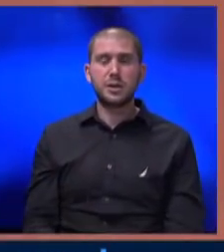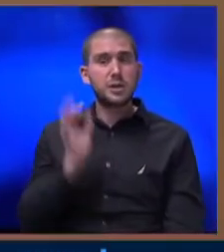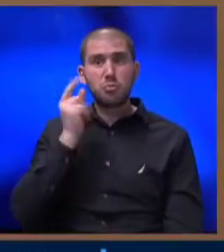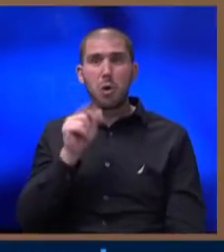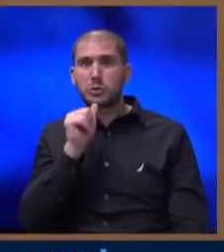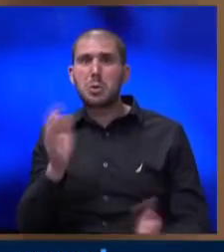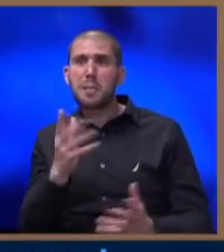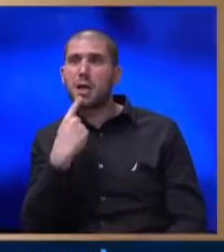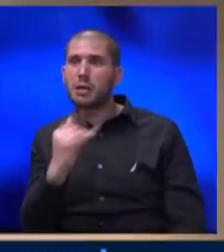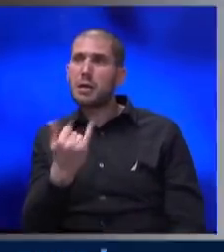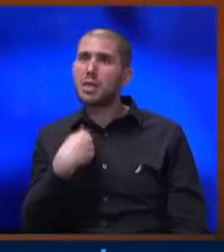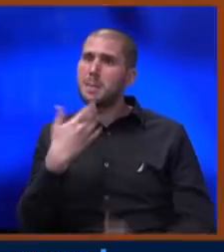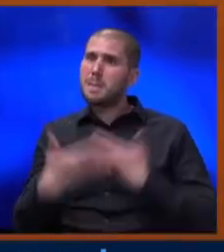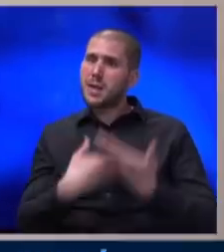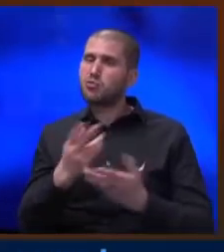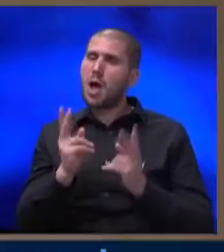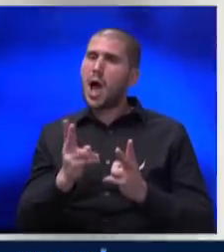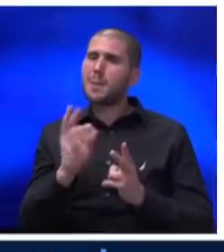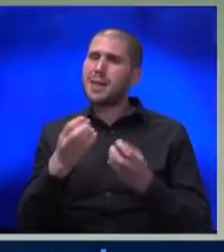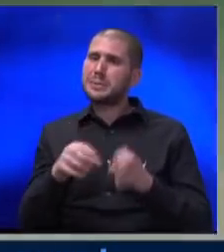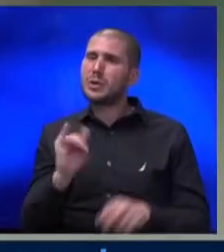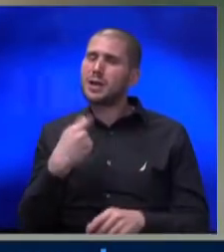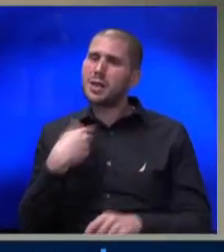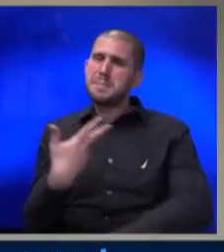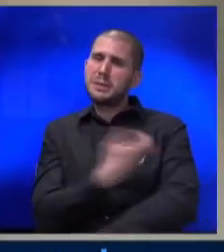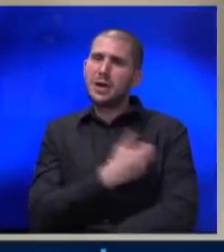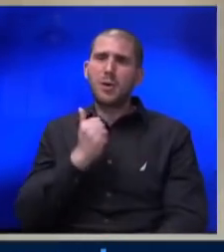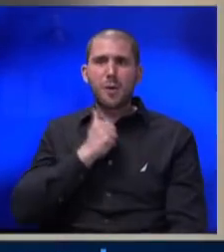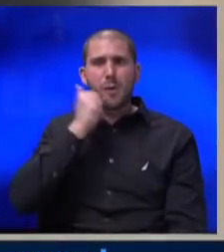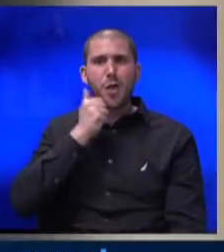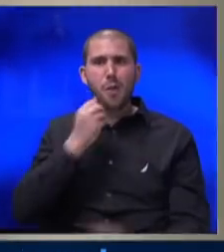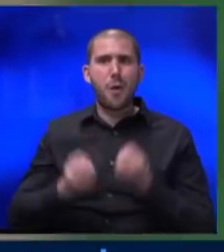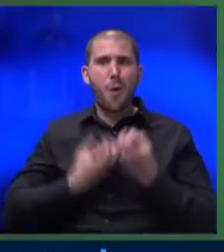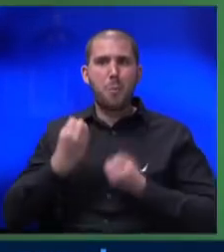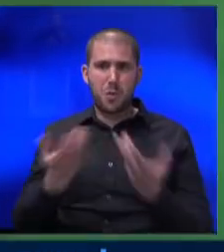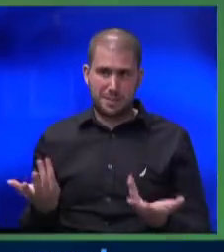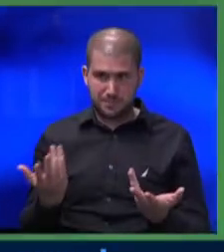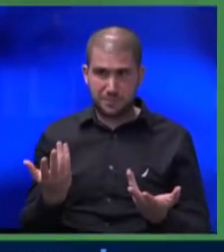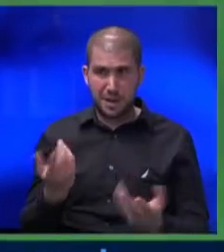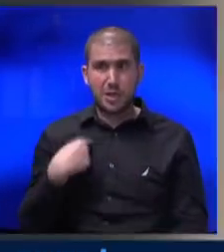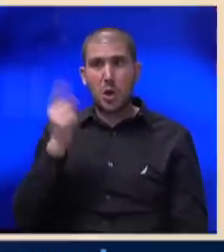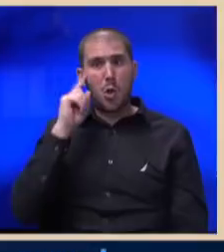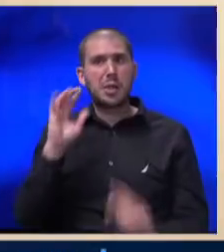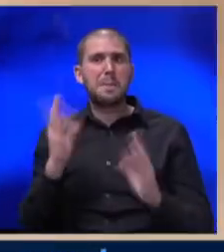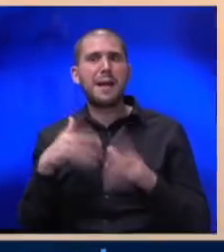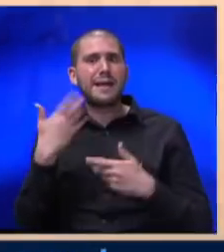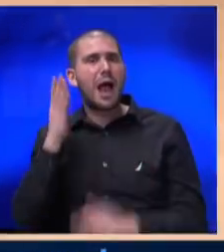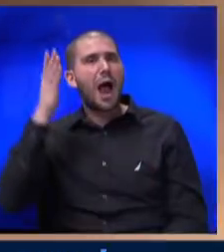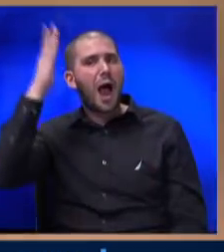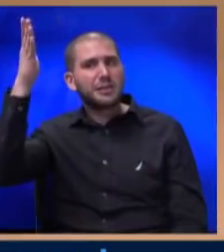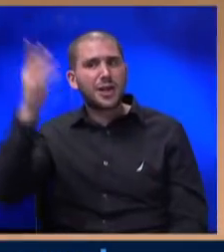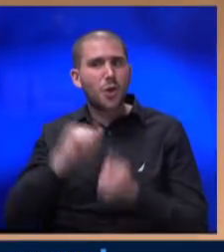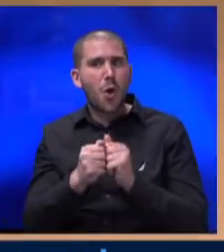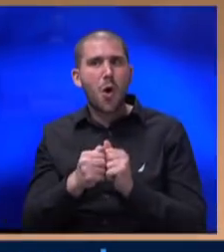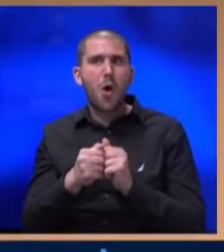ממהרות להגיד, כן, אני בתהליך של הקפאת ביציות, כן, אני מזריקה לעצמי הורמונים כל יום, כן, אני לא יודעת מה יהיה עם